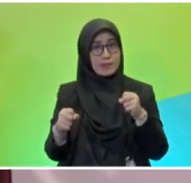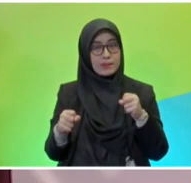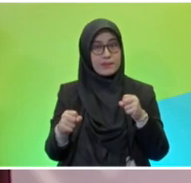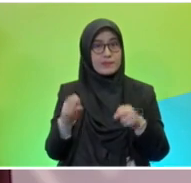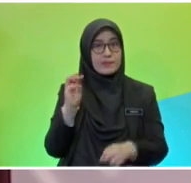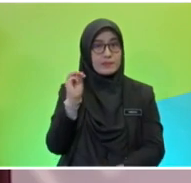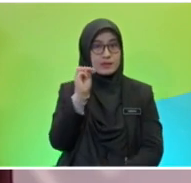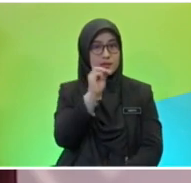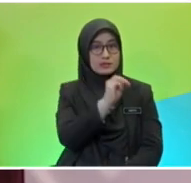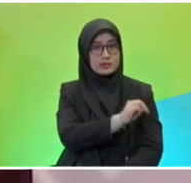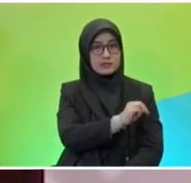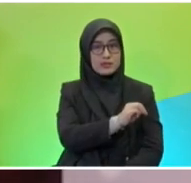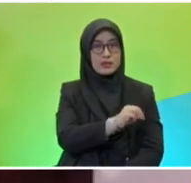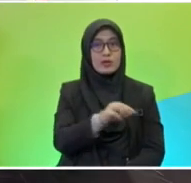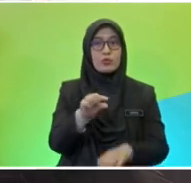dan taji.